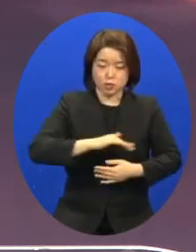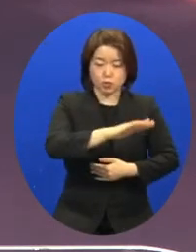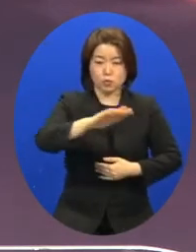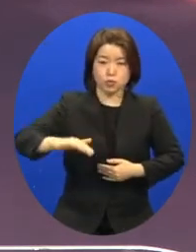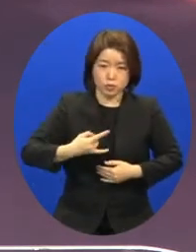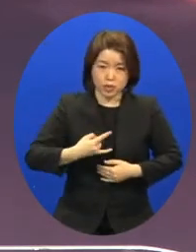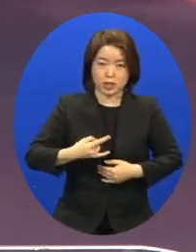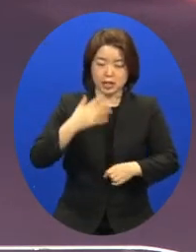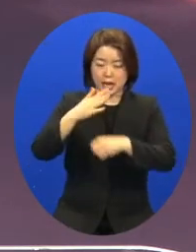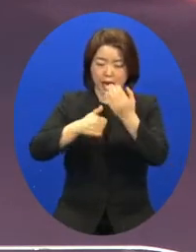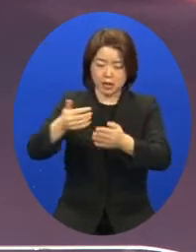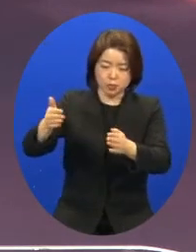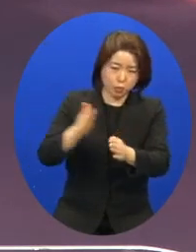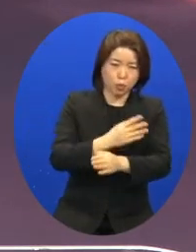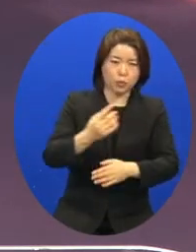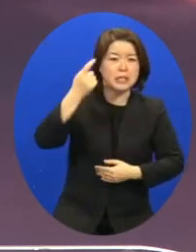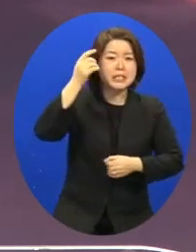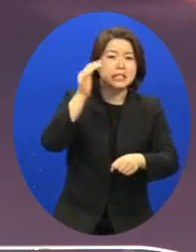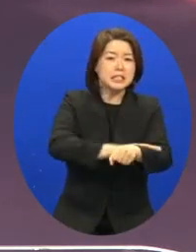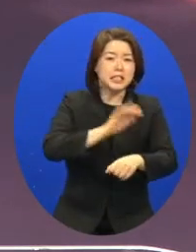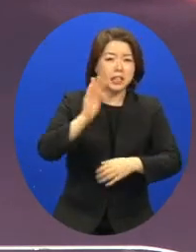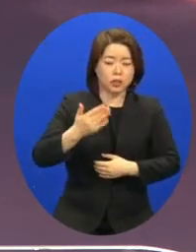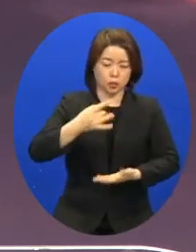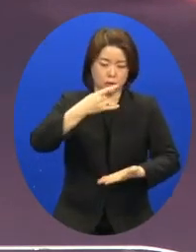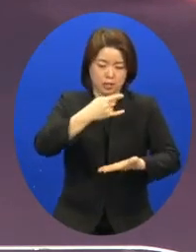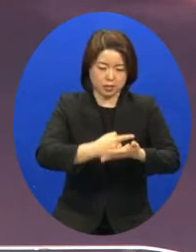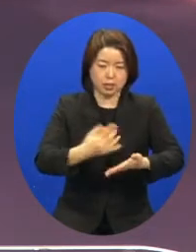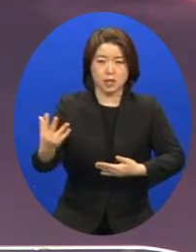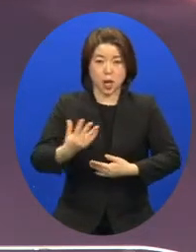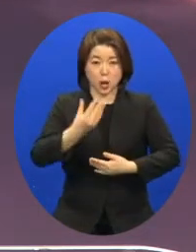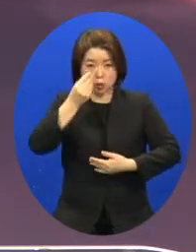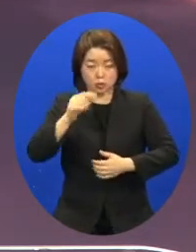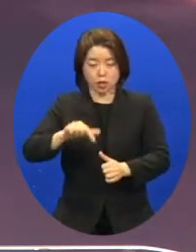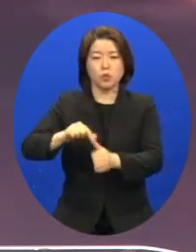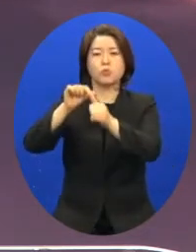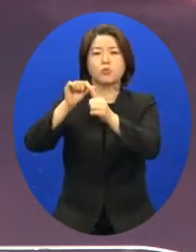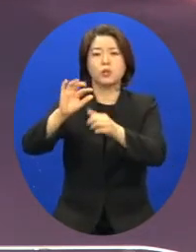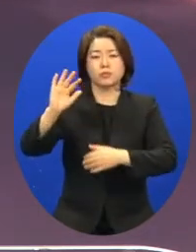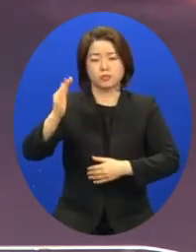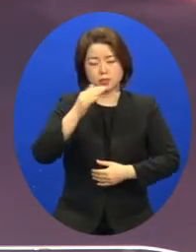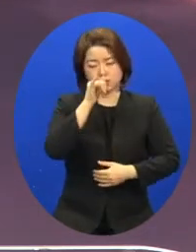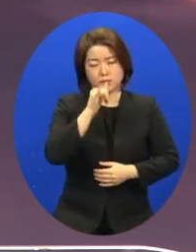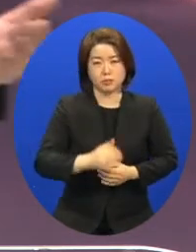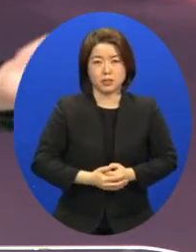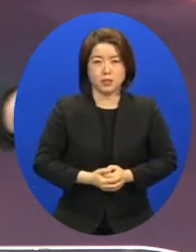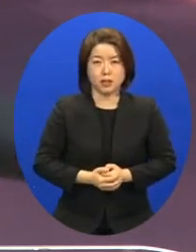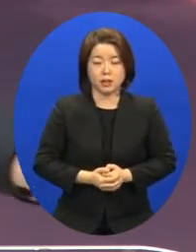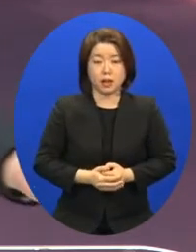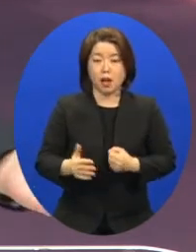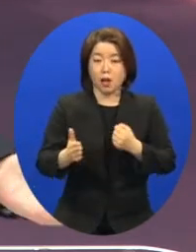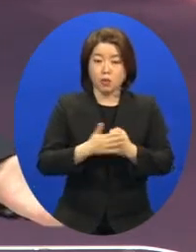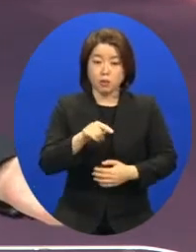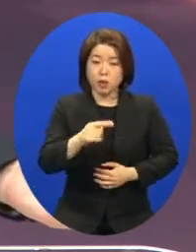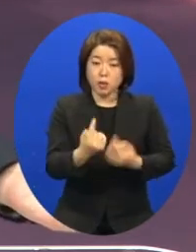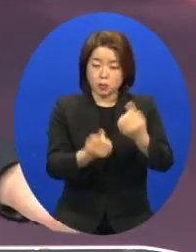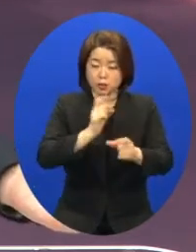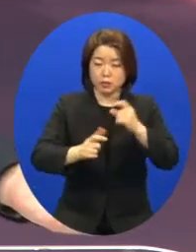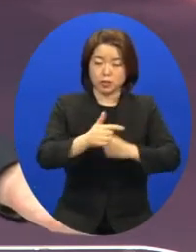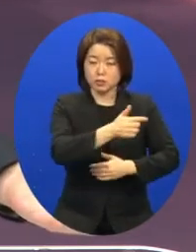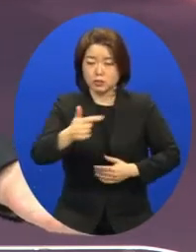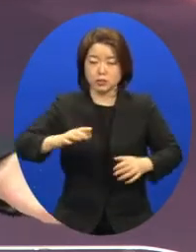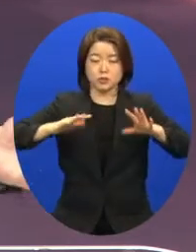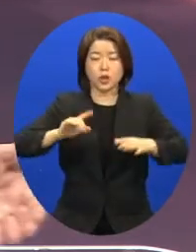하나님으로부터 오는 지혜가 되시며 의의와 거룩함과 구원이 되셨습니다. 그런 이보다 더 큰 자랑이 어디